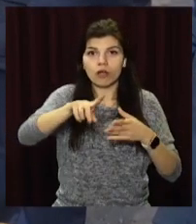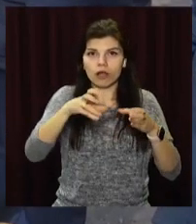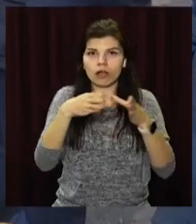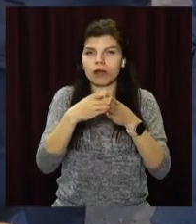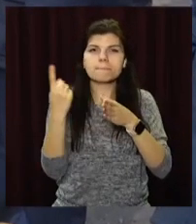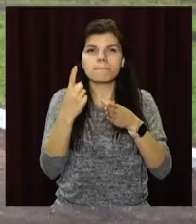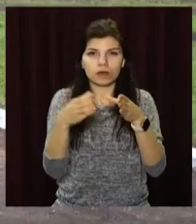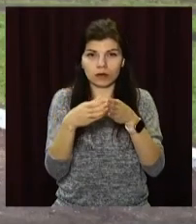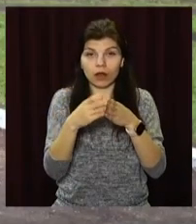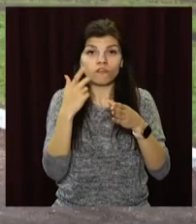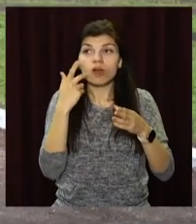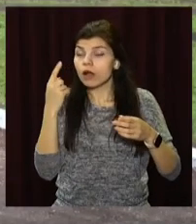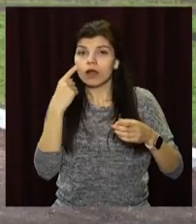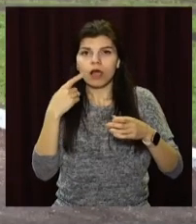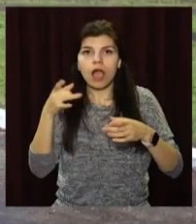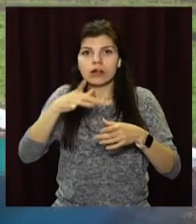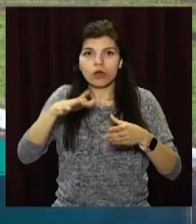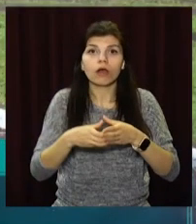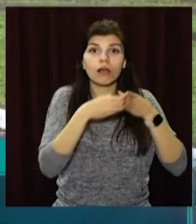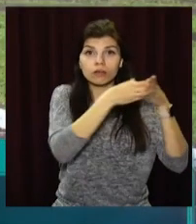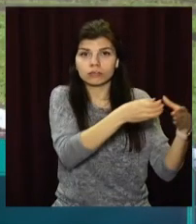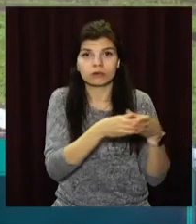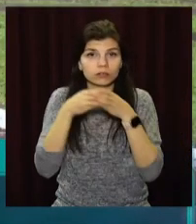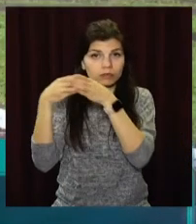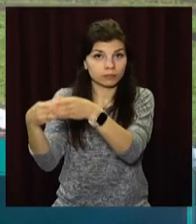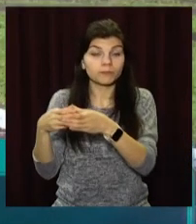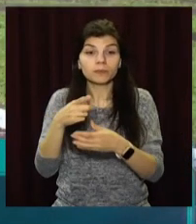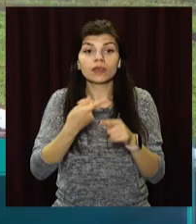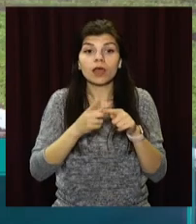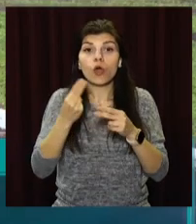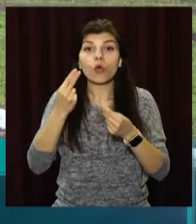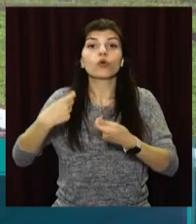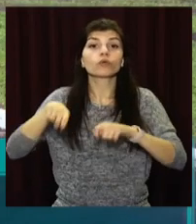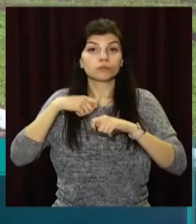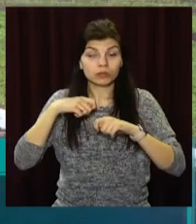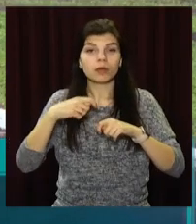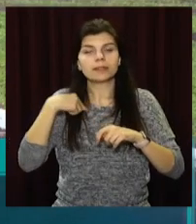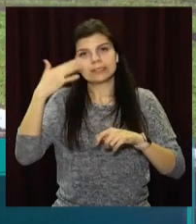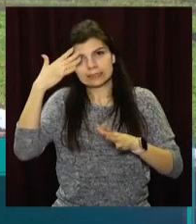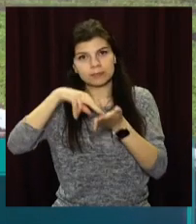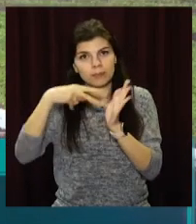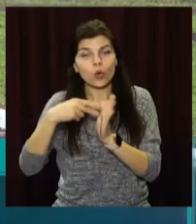які передані нам міським головою, ми плануємо закупити